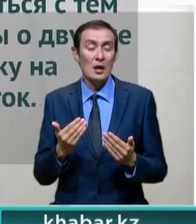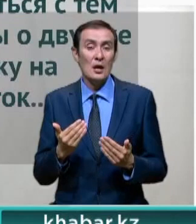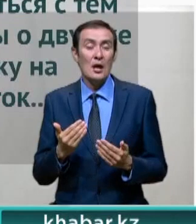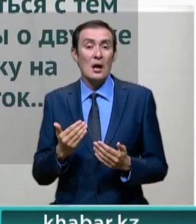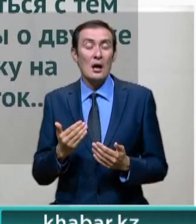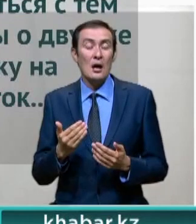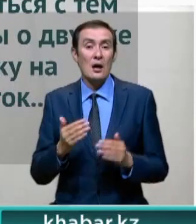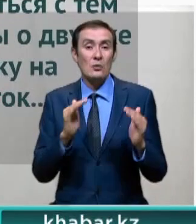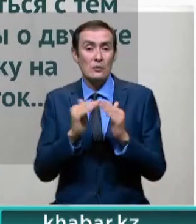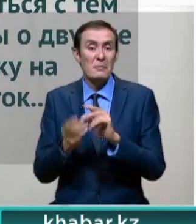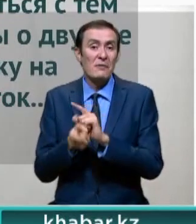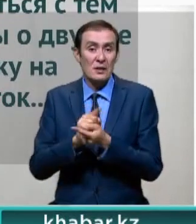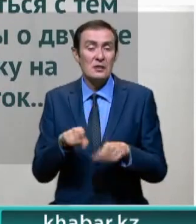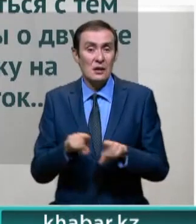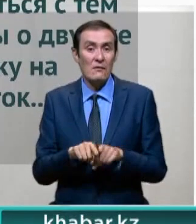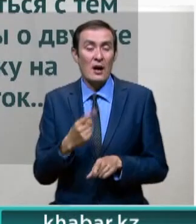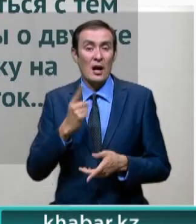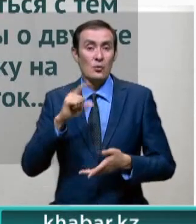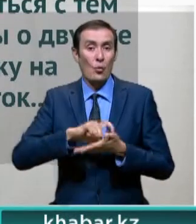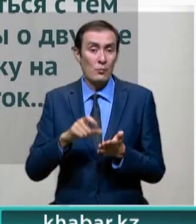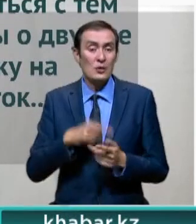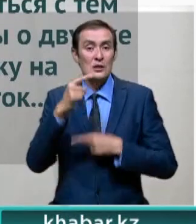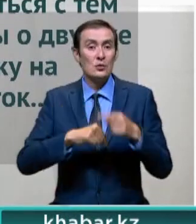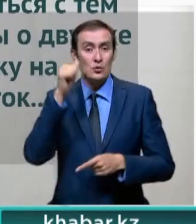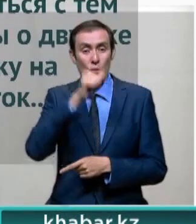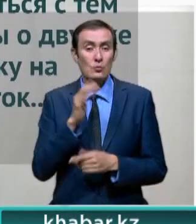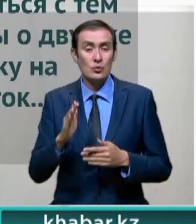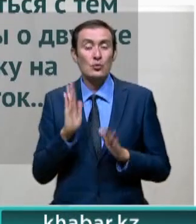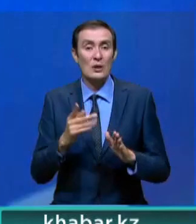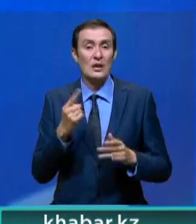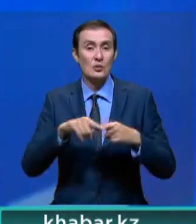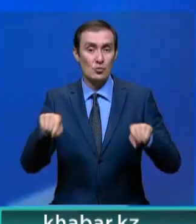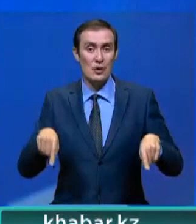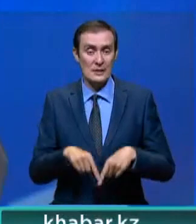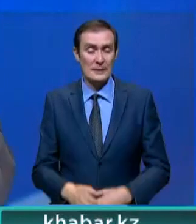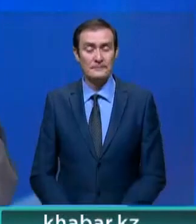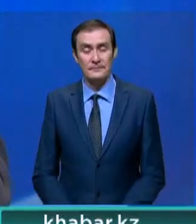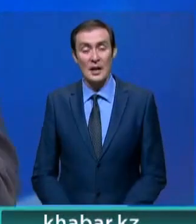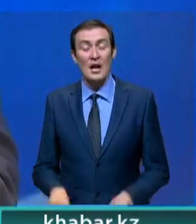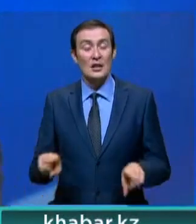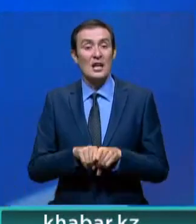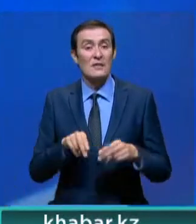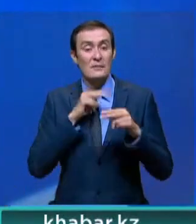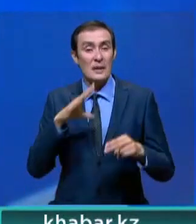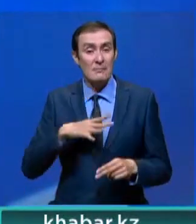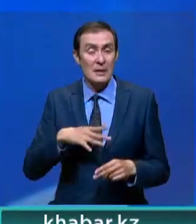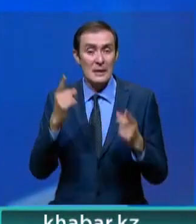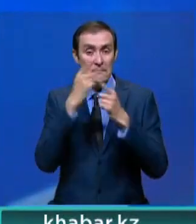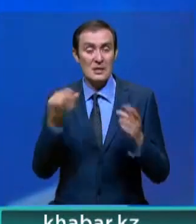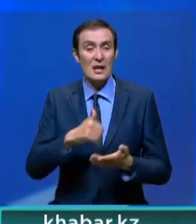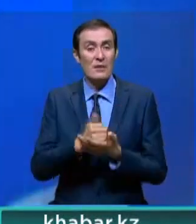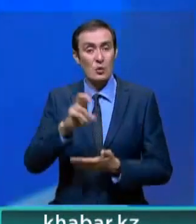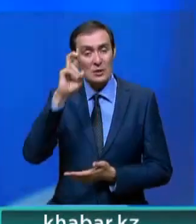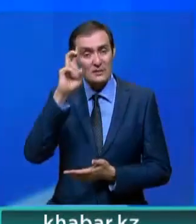о двушке превратились в однушку, на следующий год в участок. Не остался без внимания и месседж